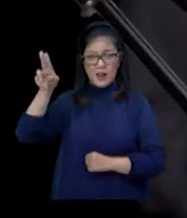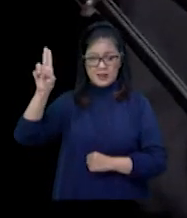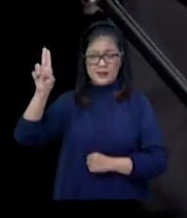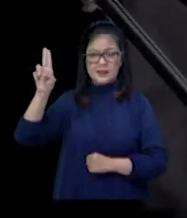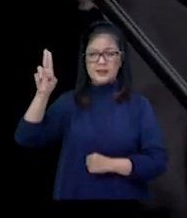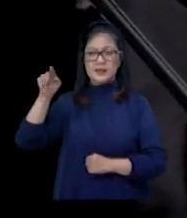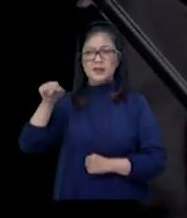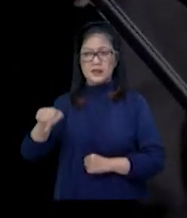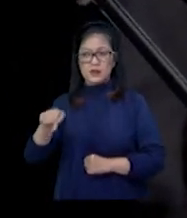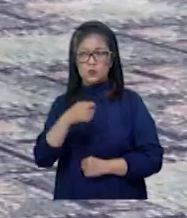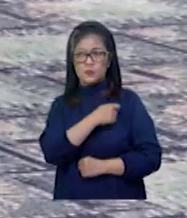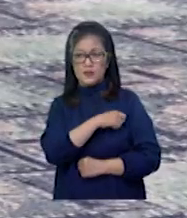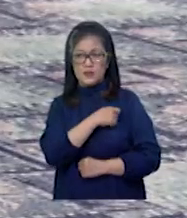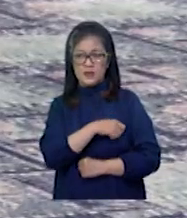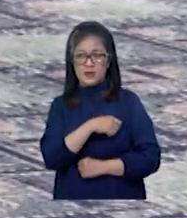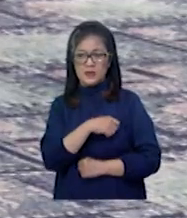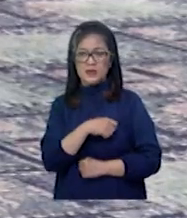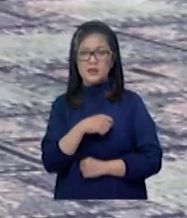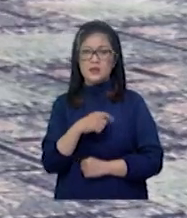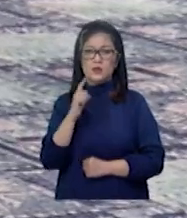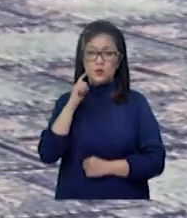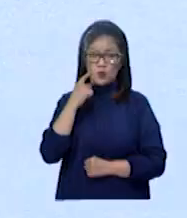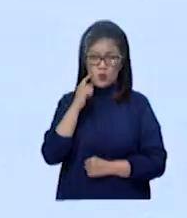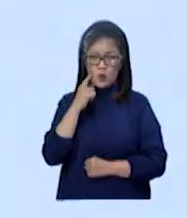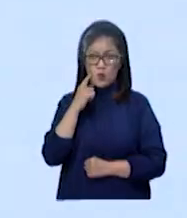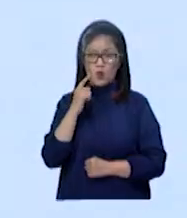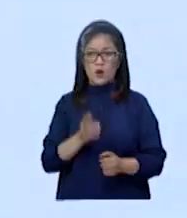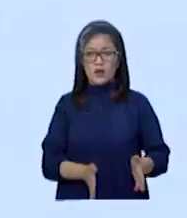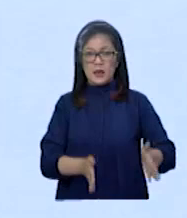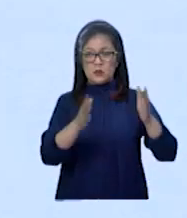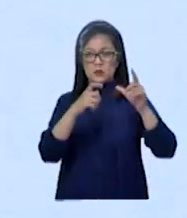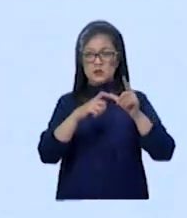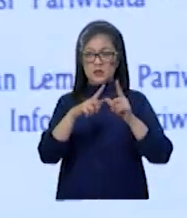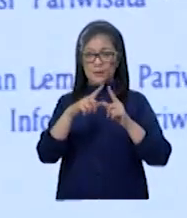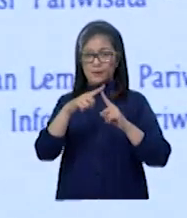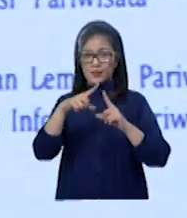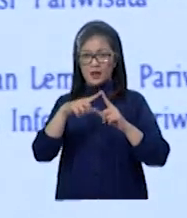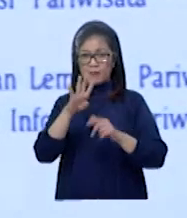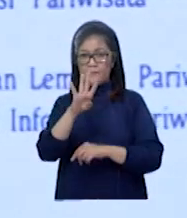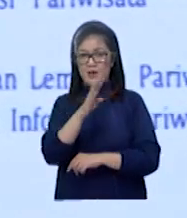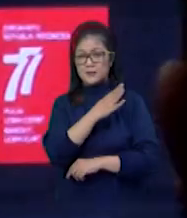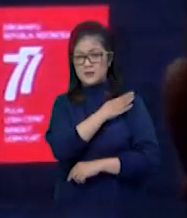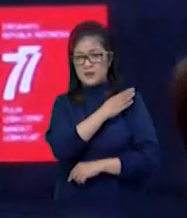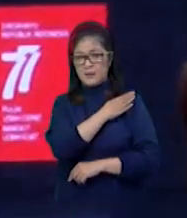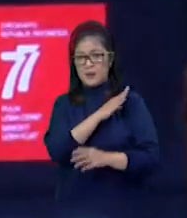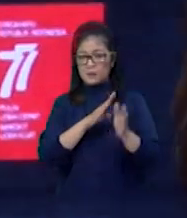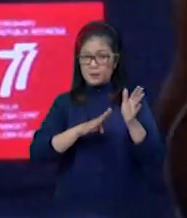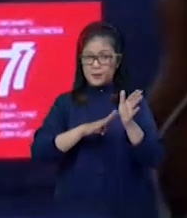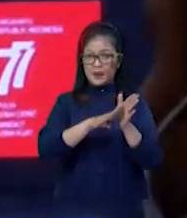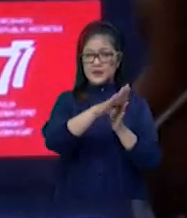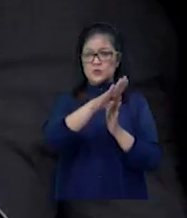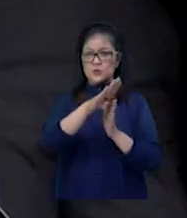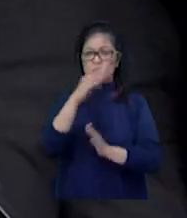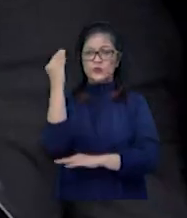Sandiaga Salahuddin Uno di Gedung Sabta Pesona Jakarta. Keempat pejabat fungsional yang dilantik diminta untuk memajukan sektor pariwisata dan ekonomi kreatif